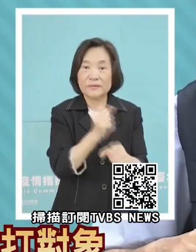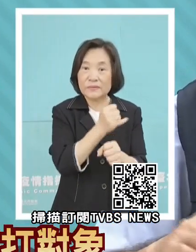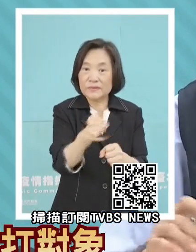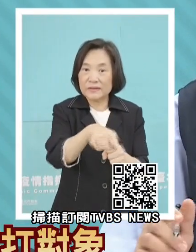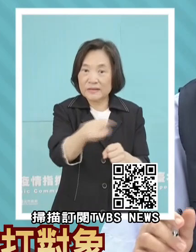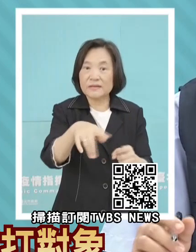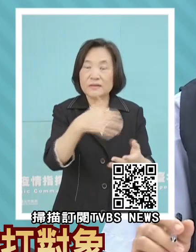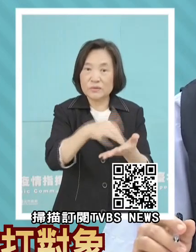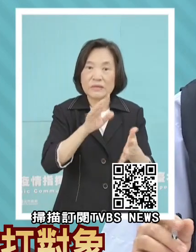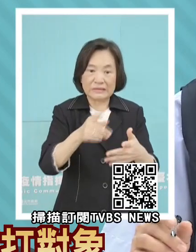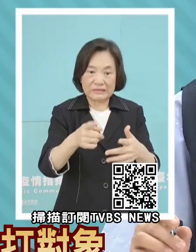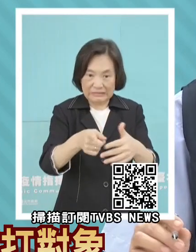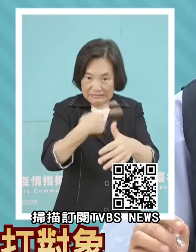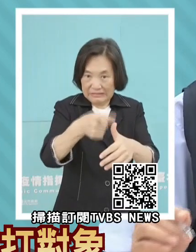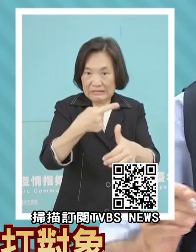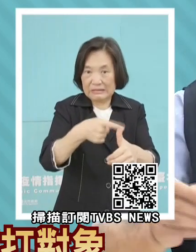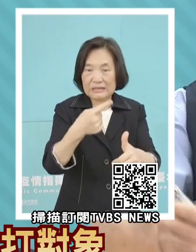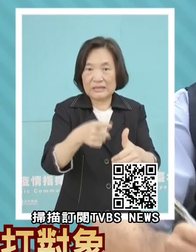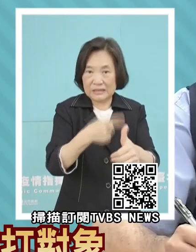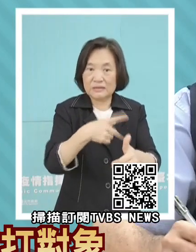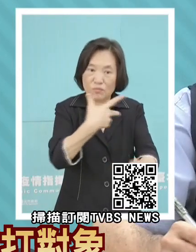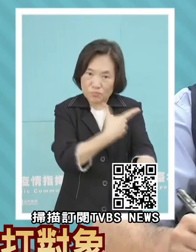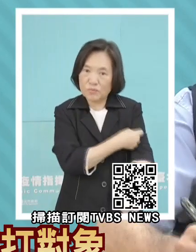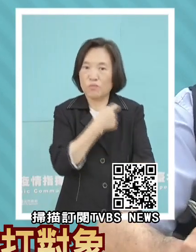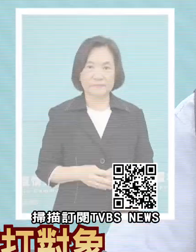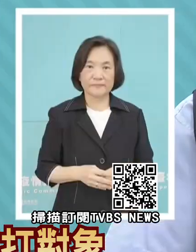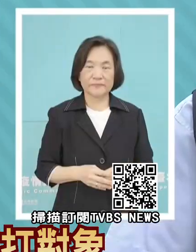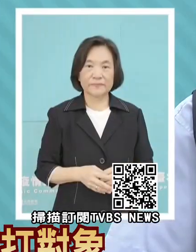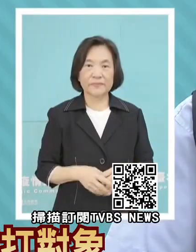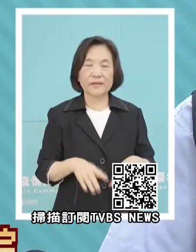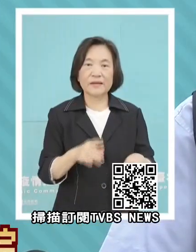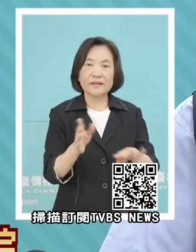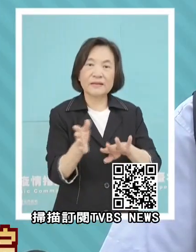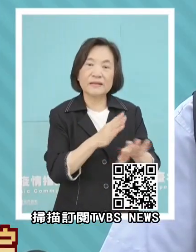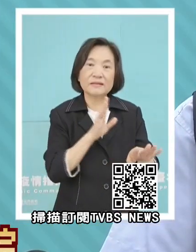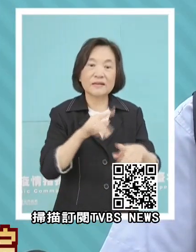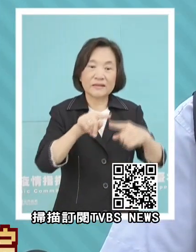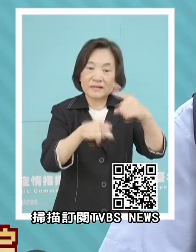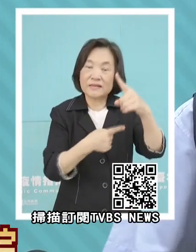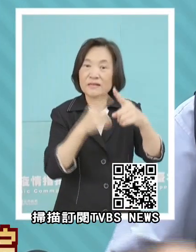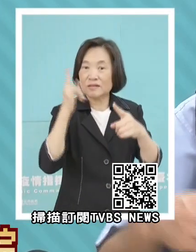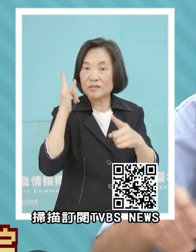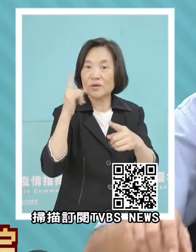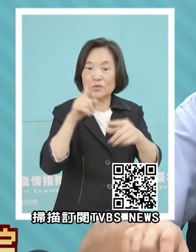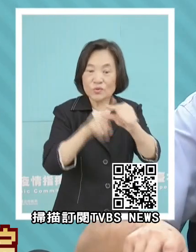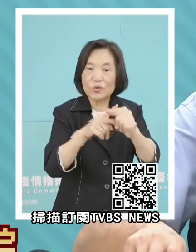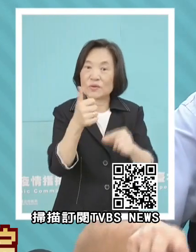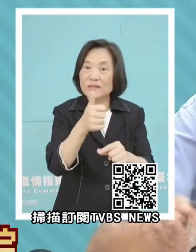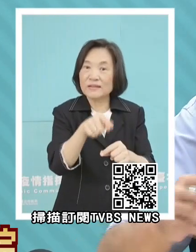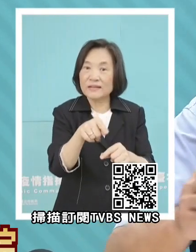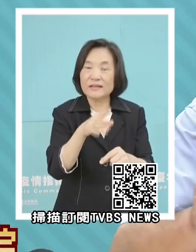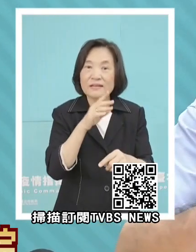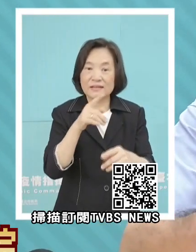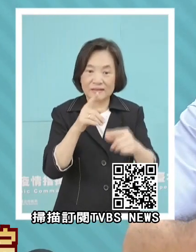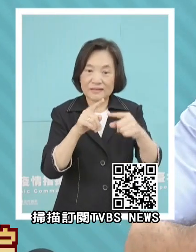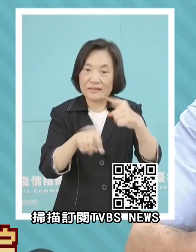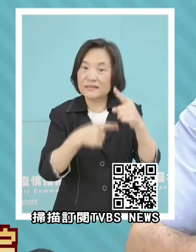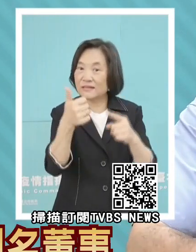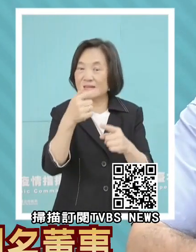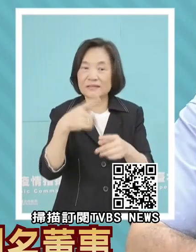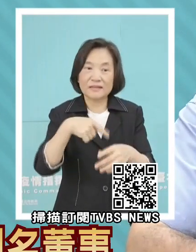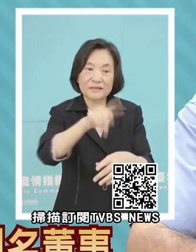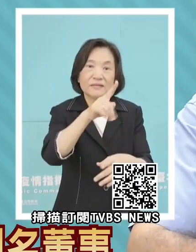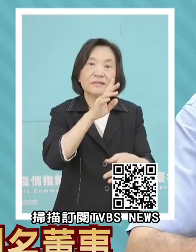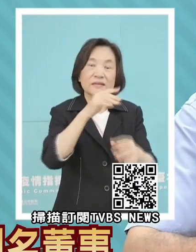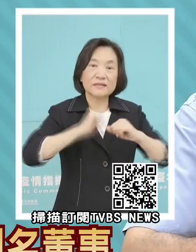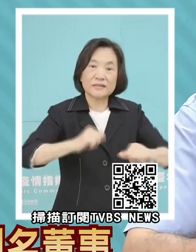都是属于第一类的施打的对象。丁守中先生呢，是在振兴医院